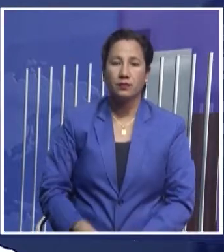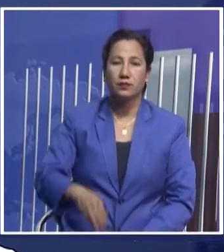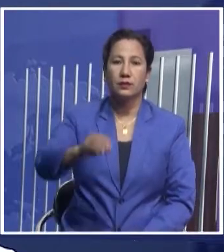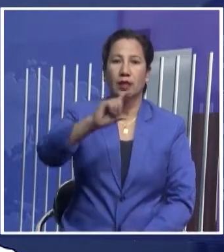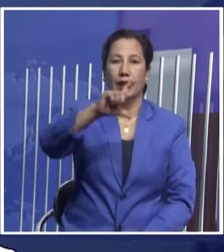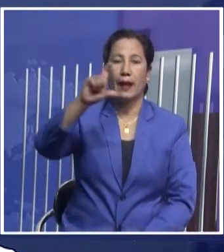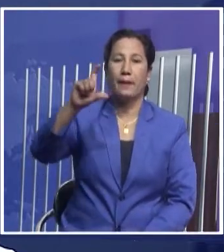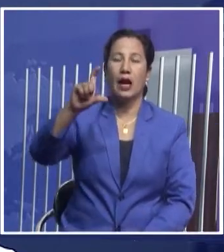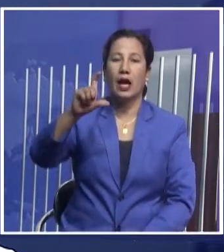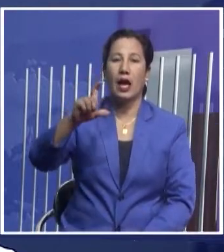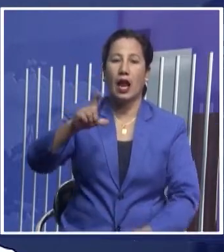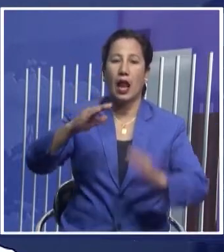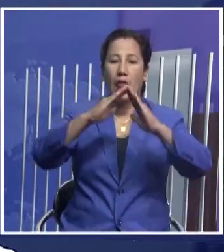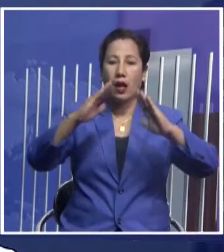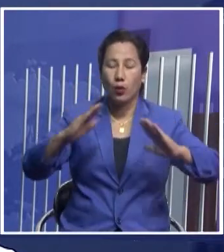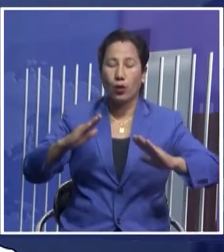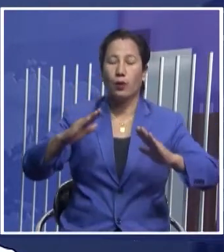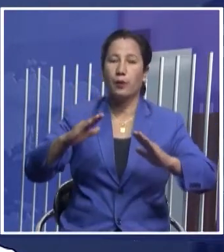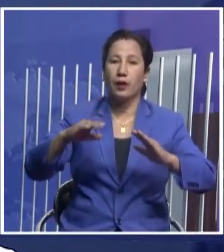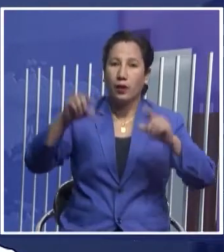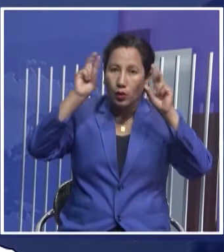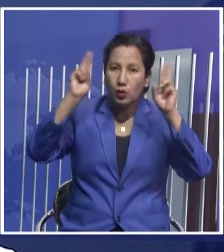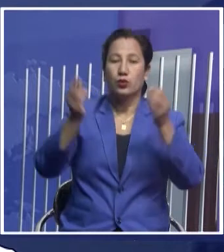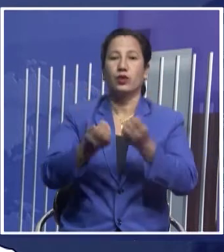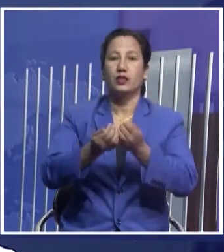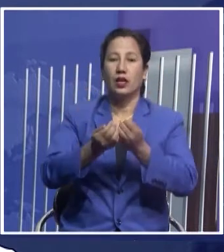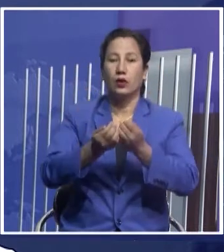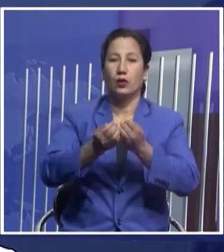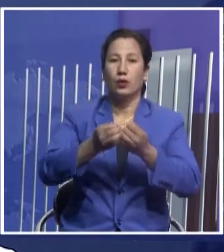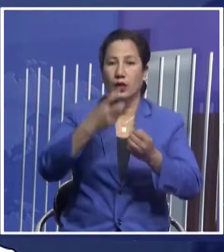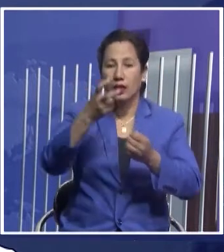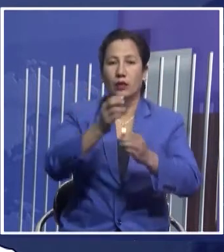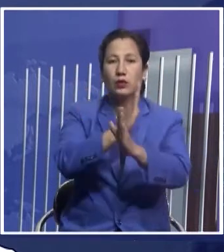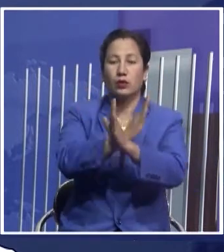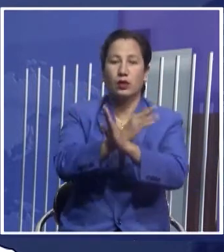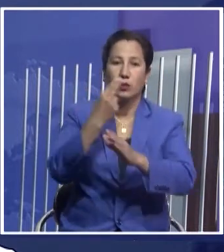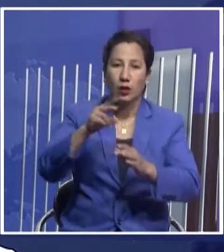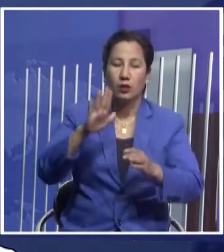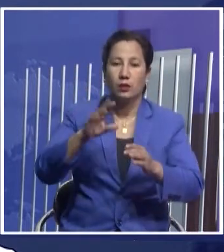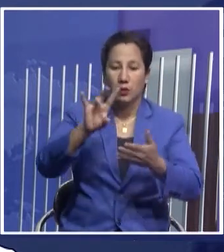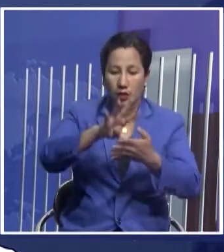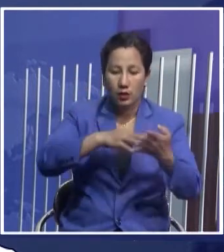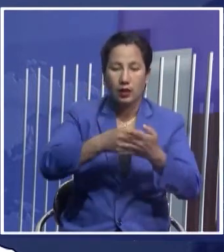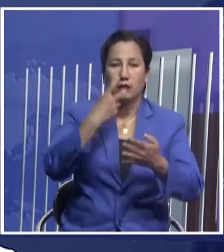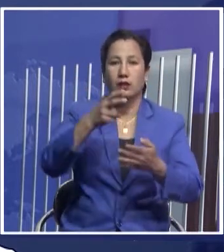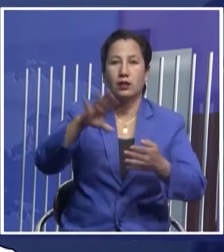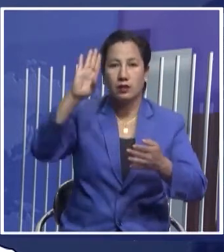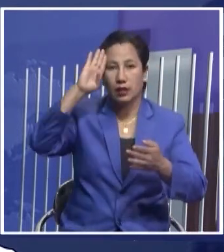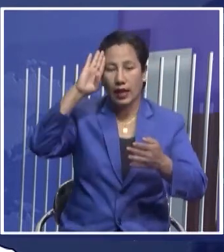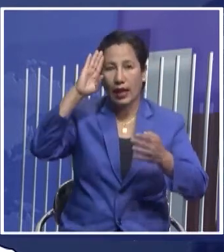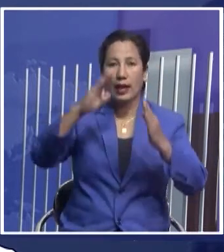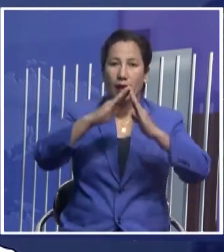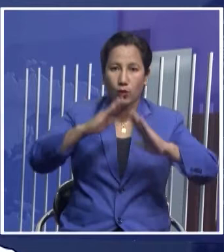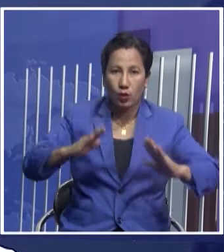नेपाल भूकम्पीय सुरक्षाका दृष्टिकोणले जोखिममा रहेको छ भनेर विभिन्न तथ्याङ्कले देखाउँछ। त्यसैले सरकारले भूकम्पपछि